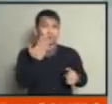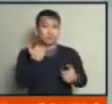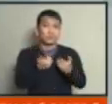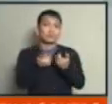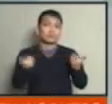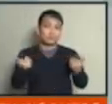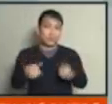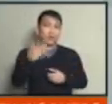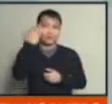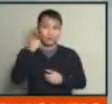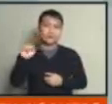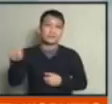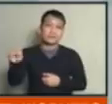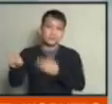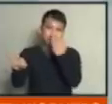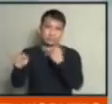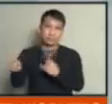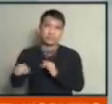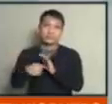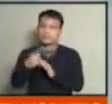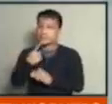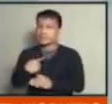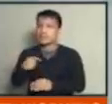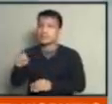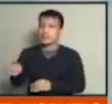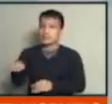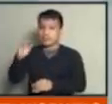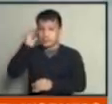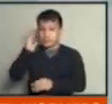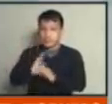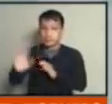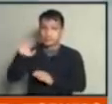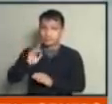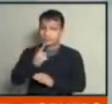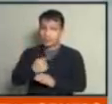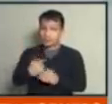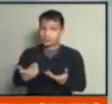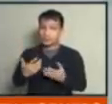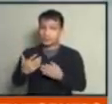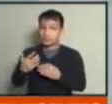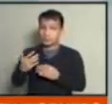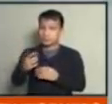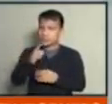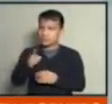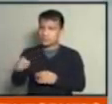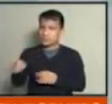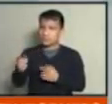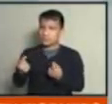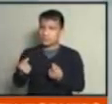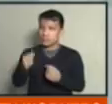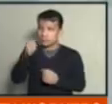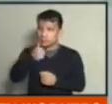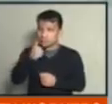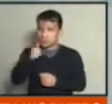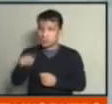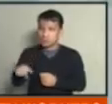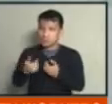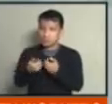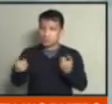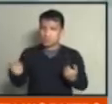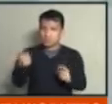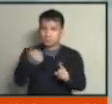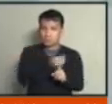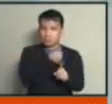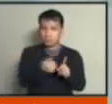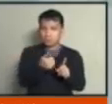Oo, sir, dahil daw, sabihin ko na sa inyo, alam niyo noon siguro po ang typical na sinasabi ng mga babae na nakikipaghiwalay,